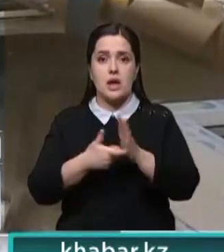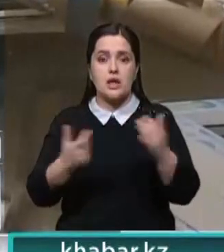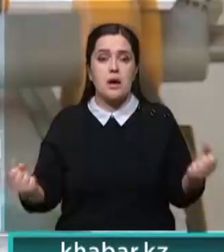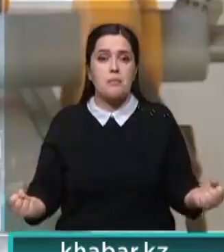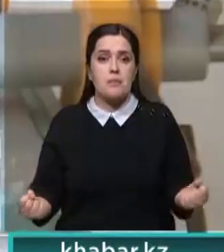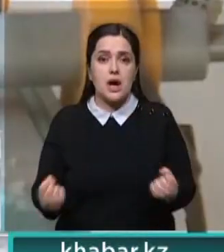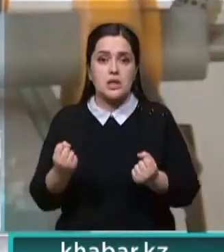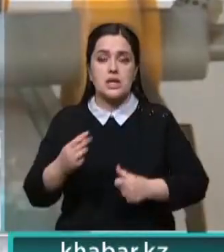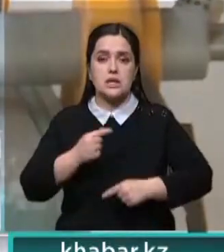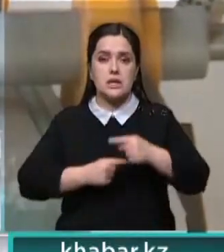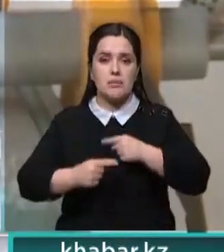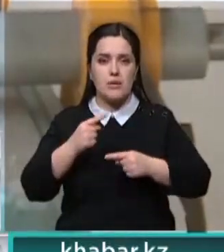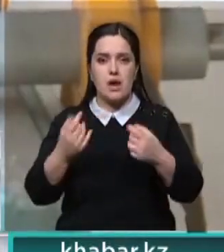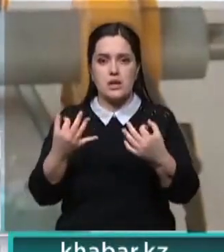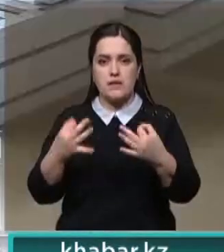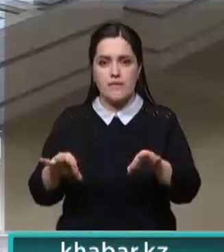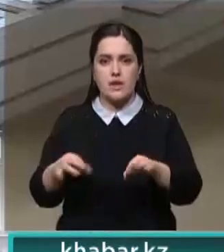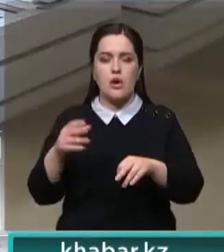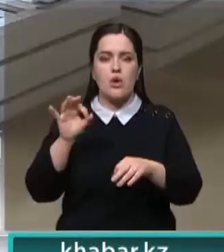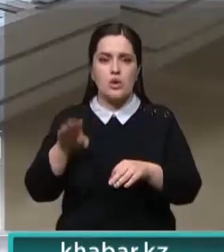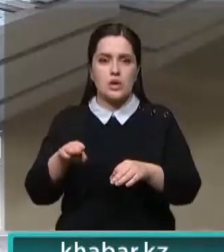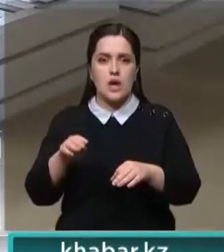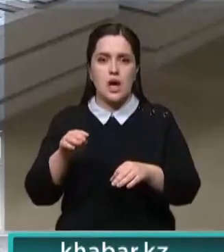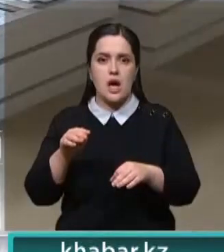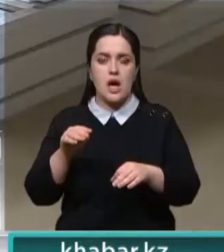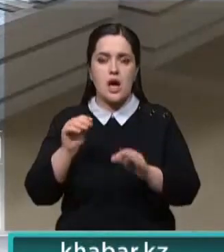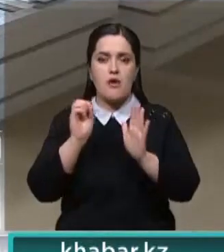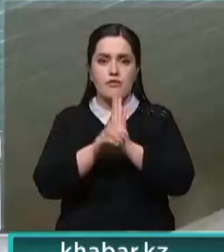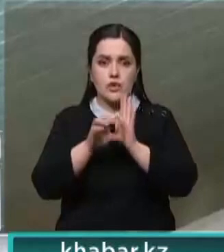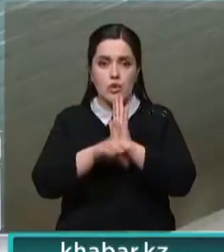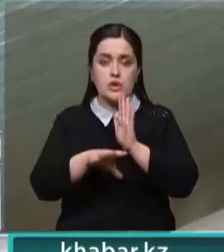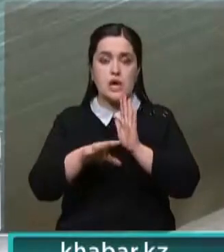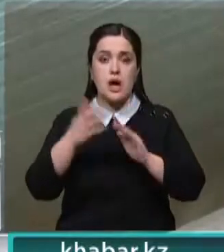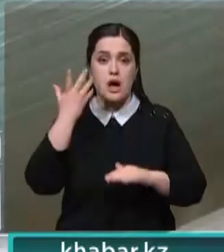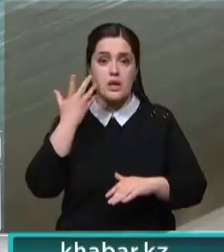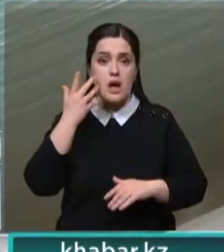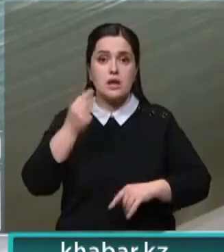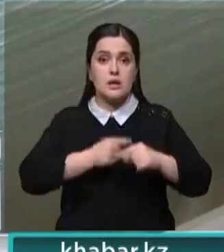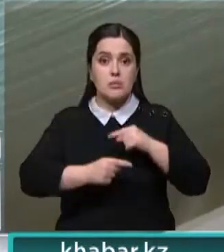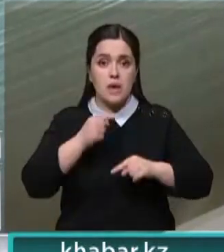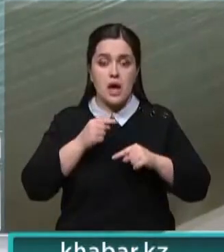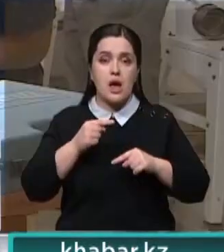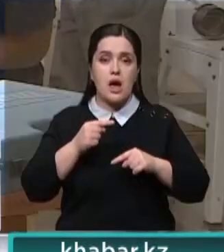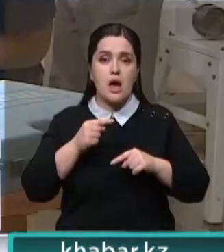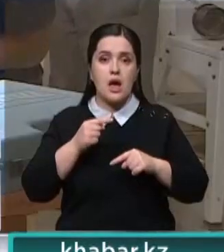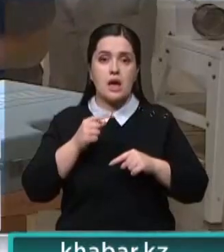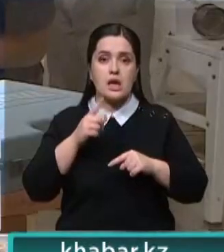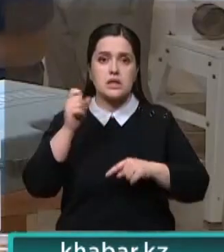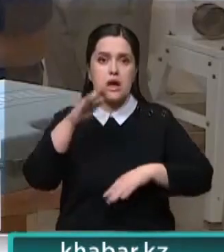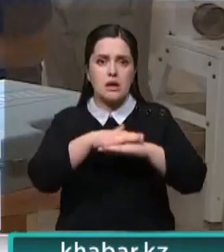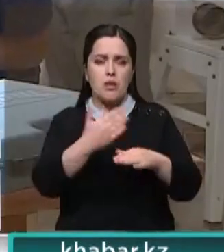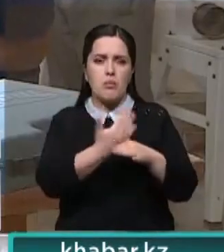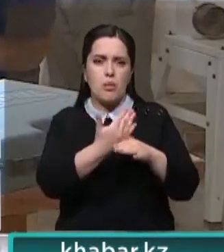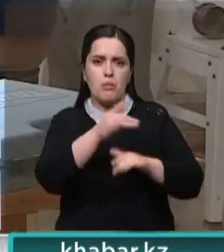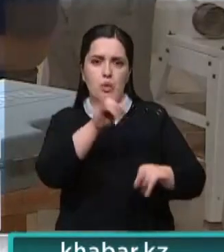мелких предпринимателей, освободив их от членских взносов. Картина, когда предприниматель бегает за акимом в поиске поддержки, должна кануть в